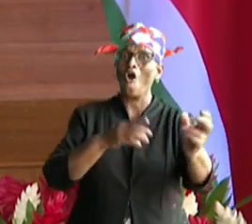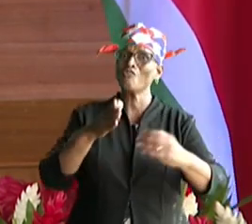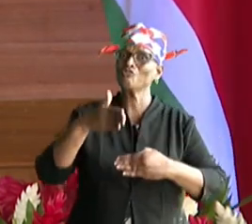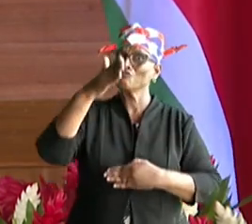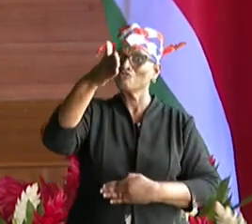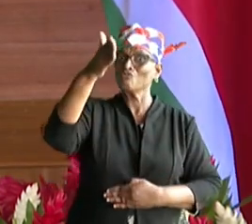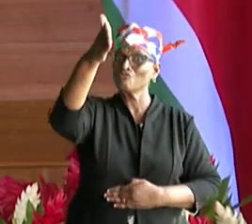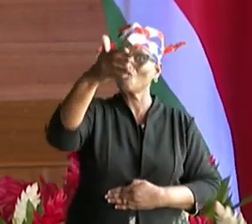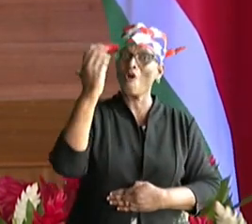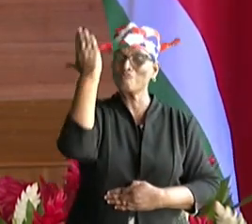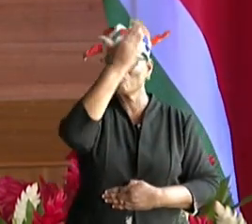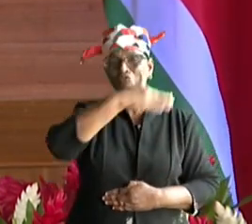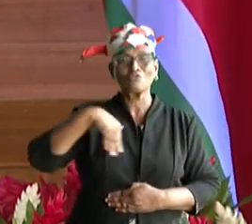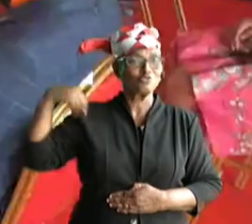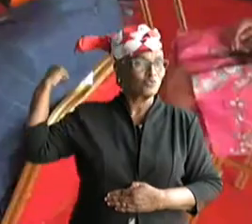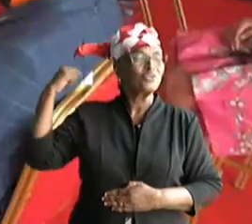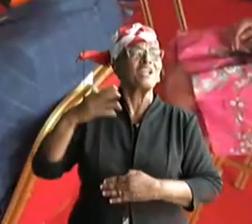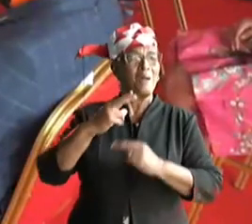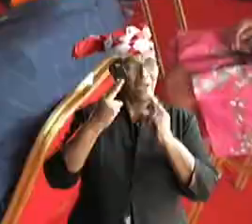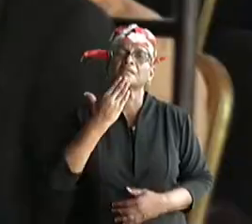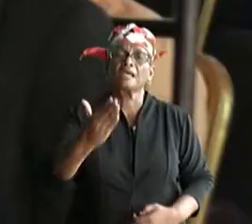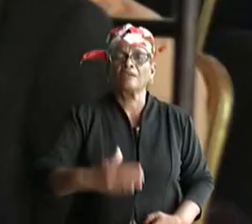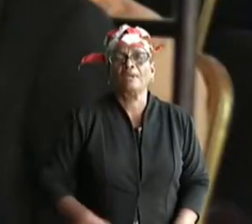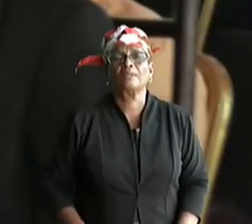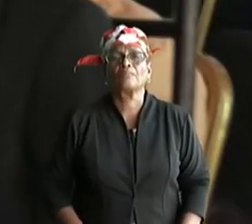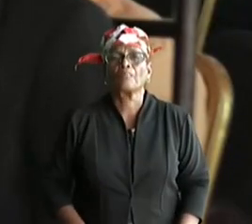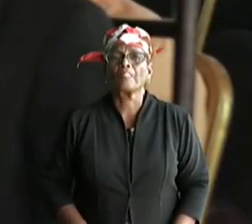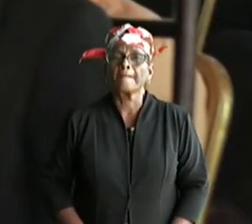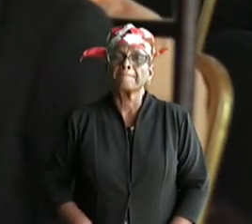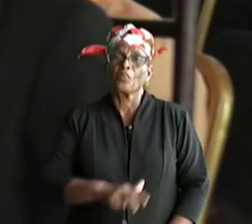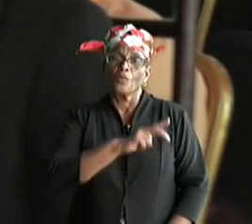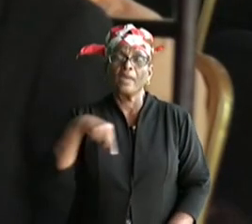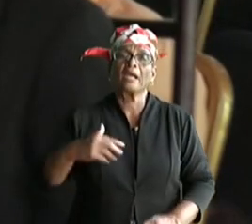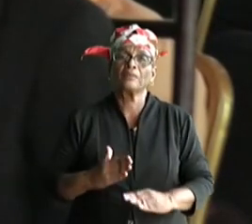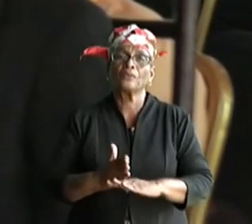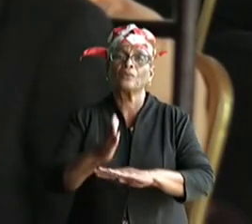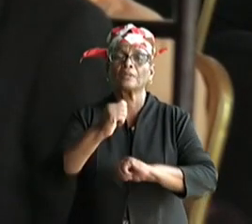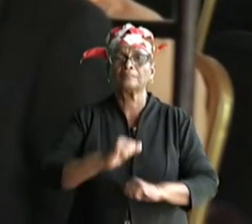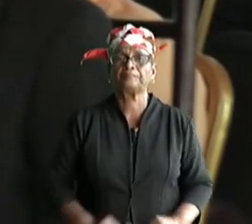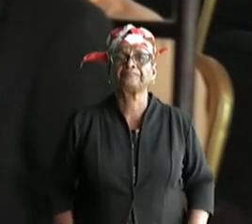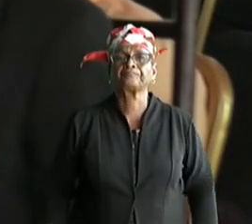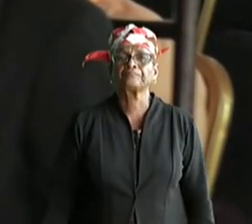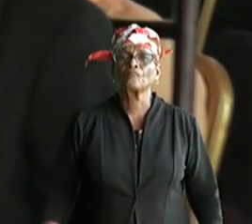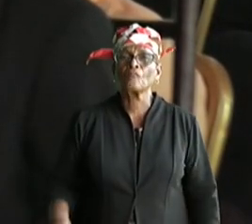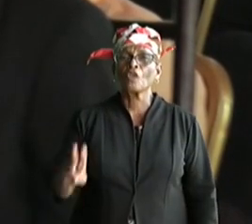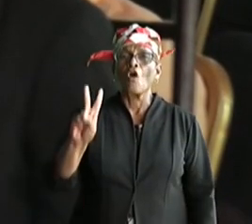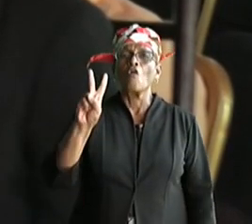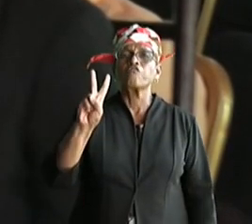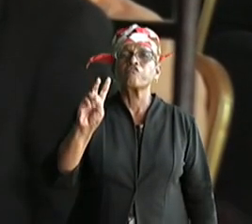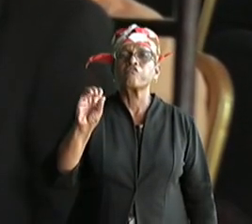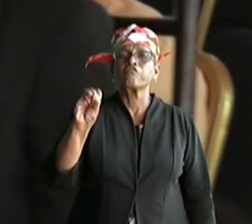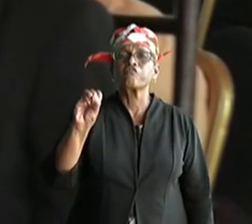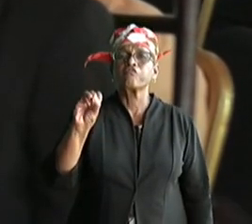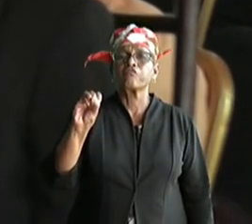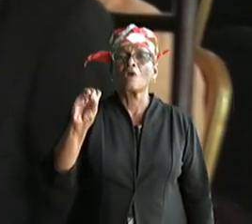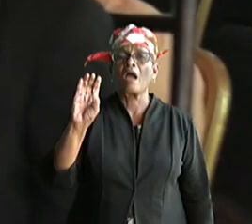zitten. Dank u. Dank u wel. We gaan verder. Lid Forswijk, fractieleider van